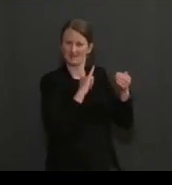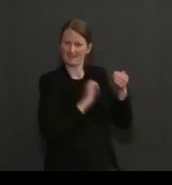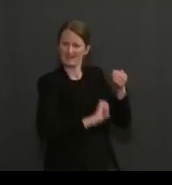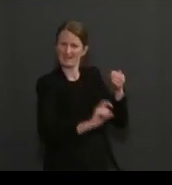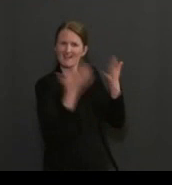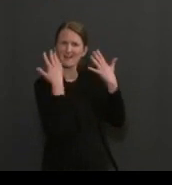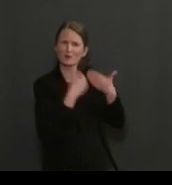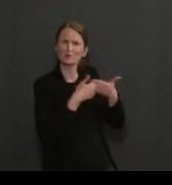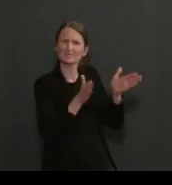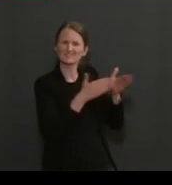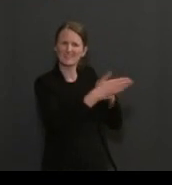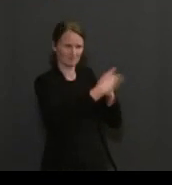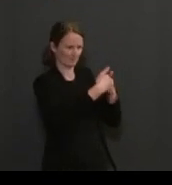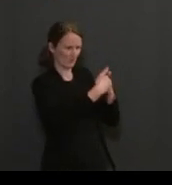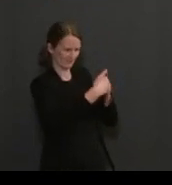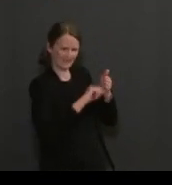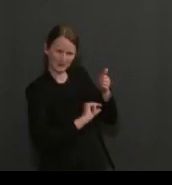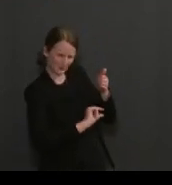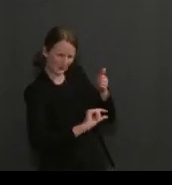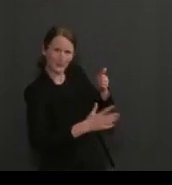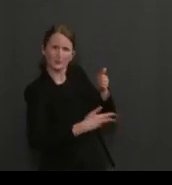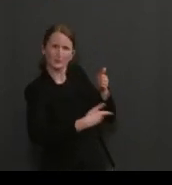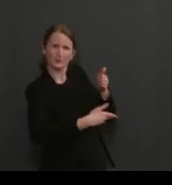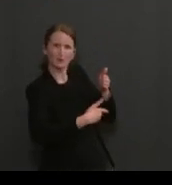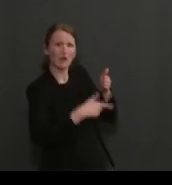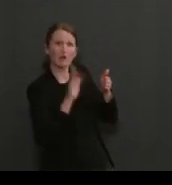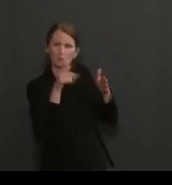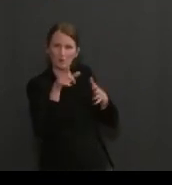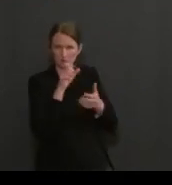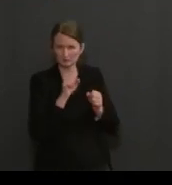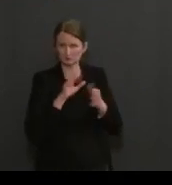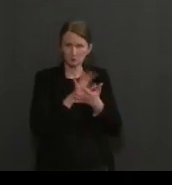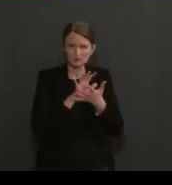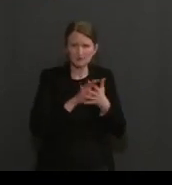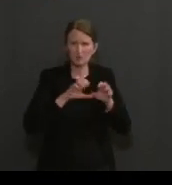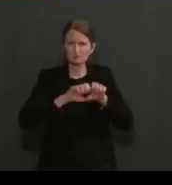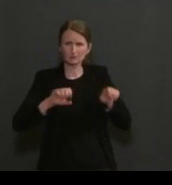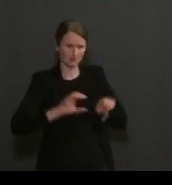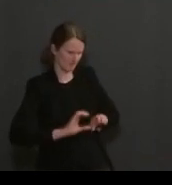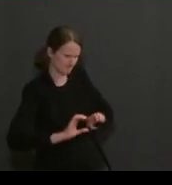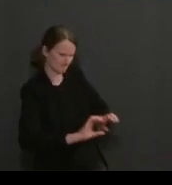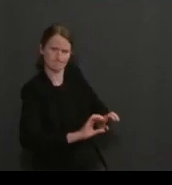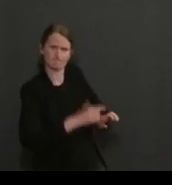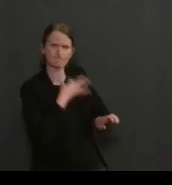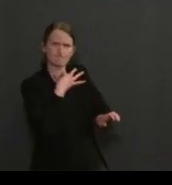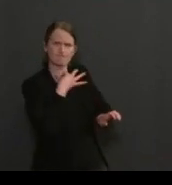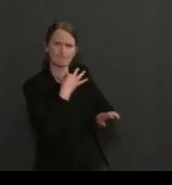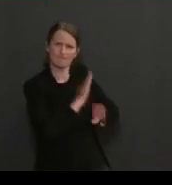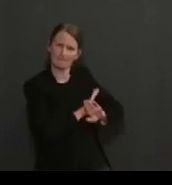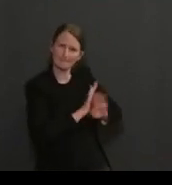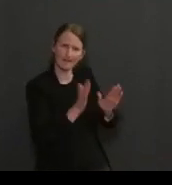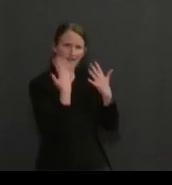de l'extérieur dans les circonstances où on n'aime pas avoir de la ventilation, ce qui est vraiment le contraire des circonstances de cette